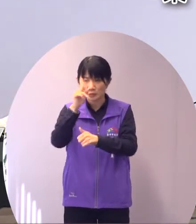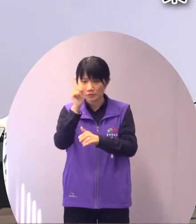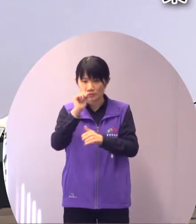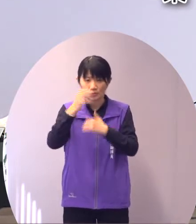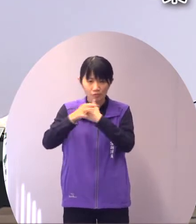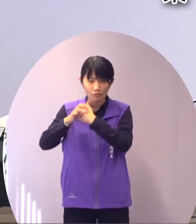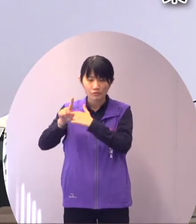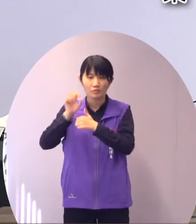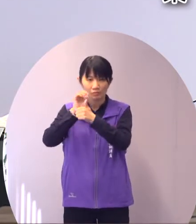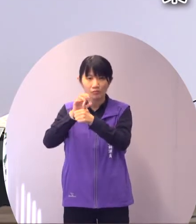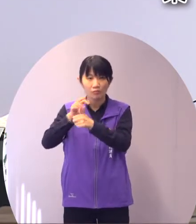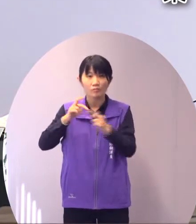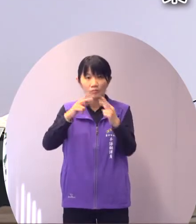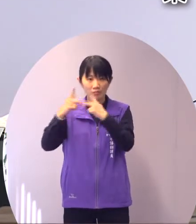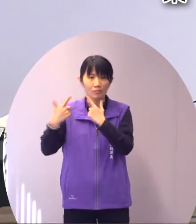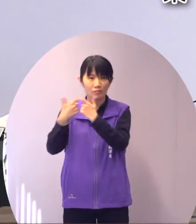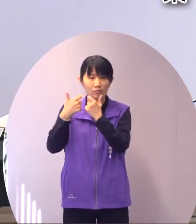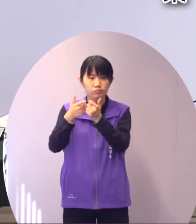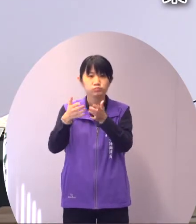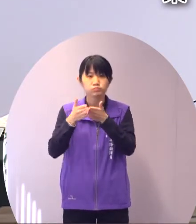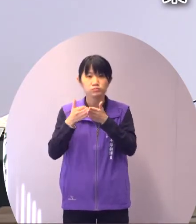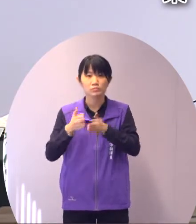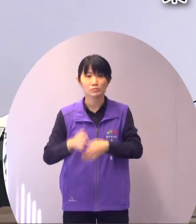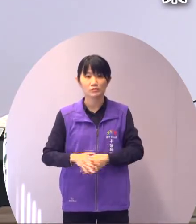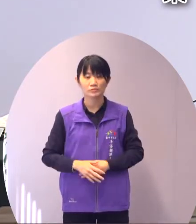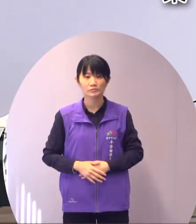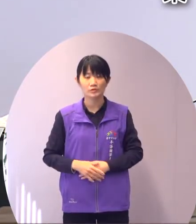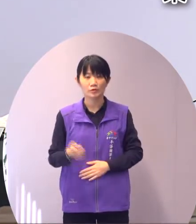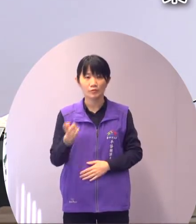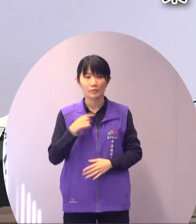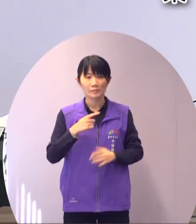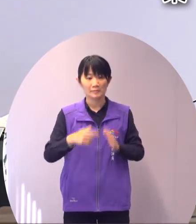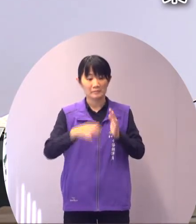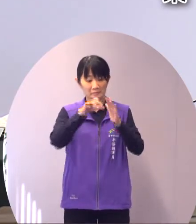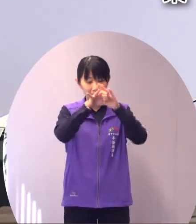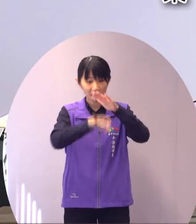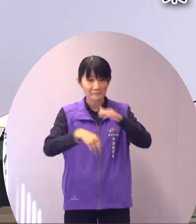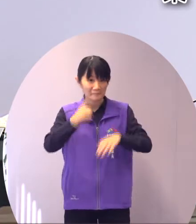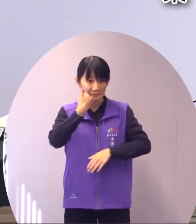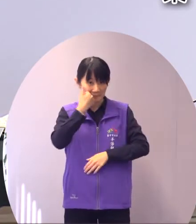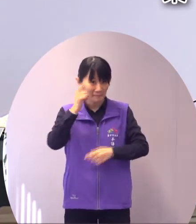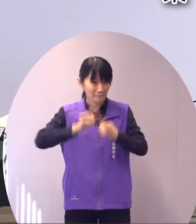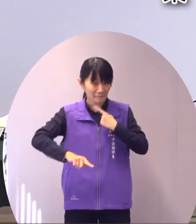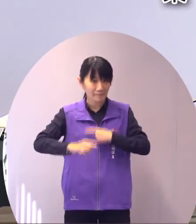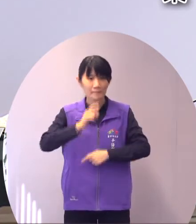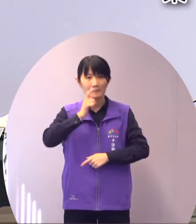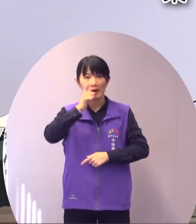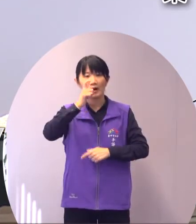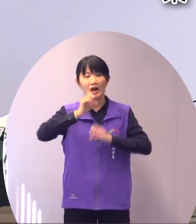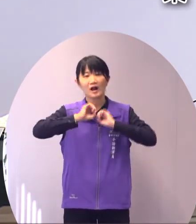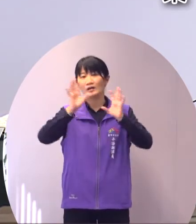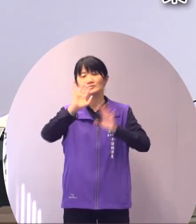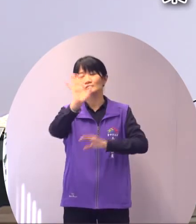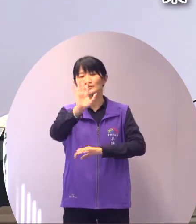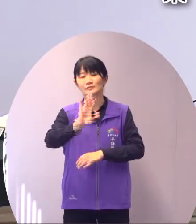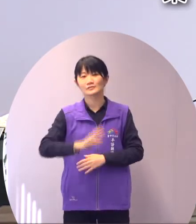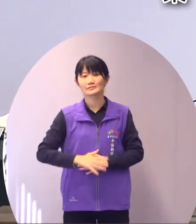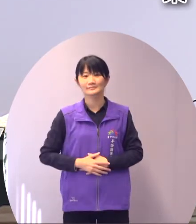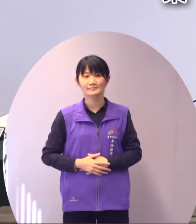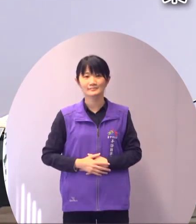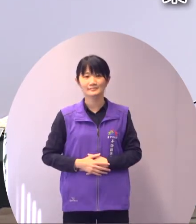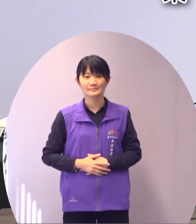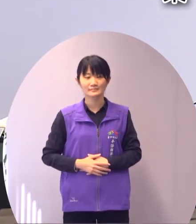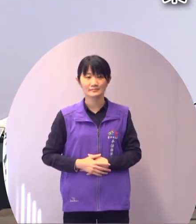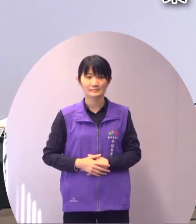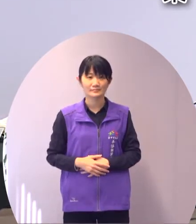那就不这边一一的来点名哈。那我只是把这个倒数两